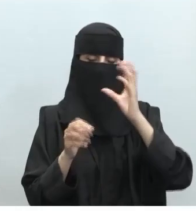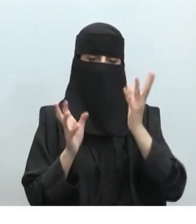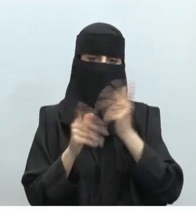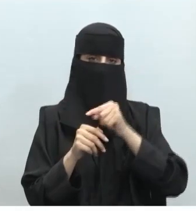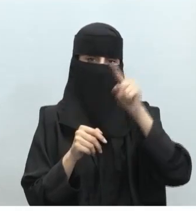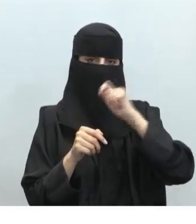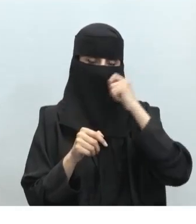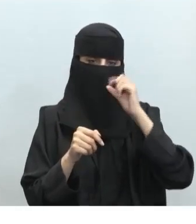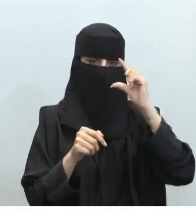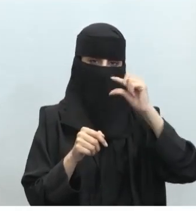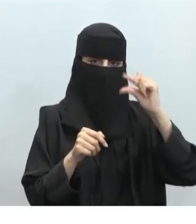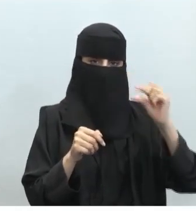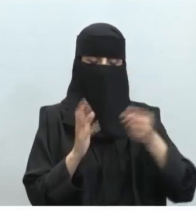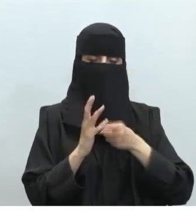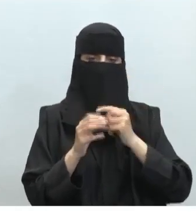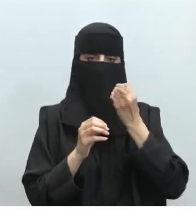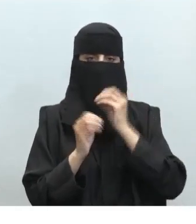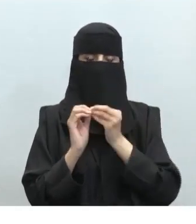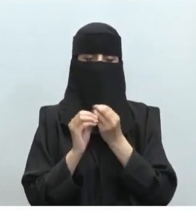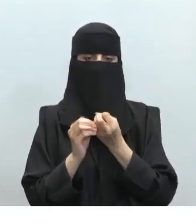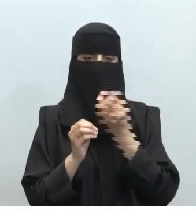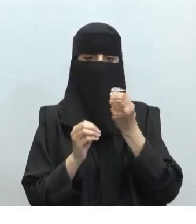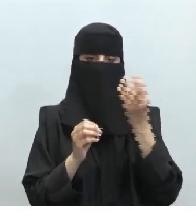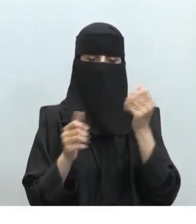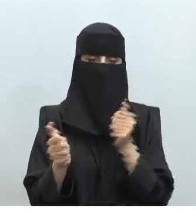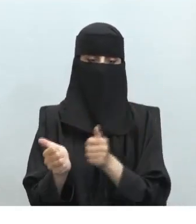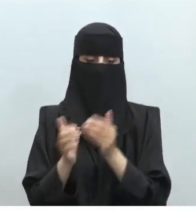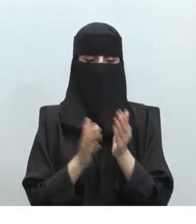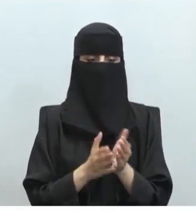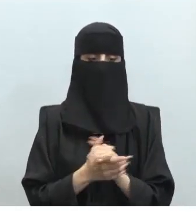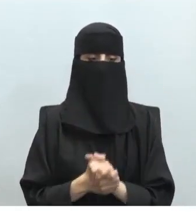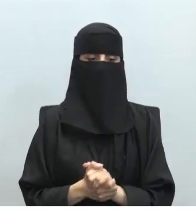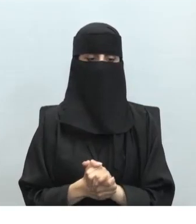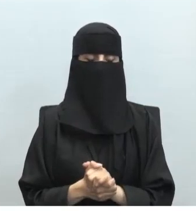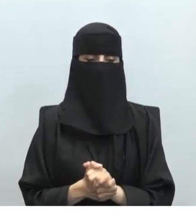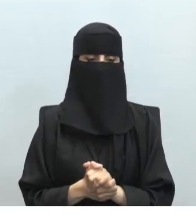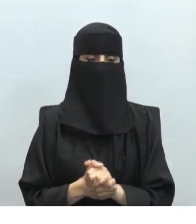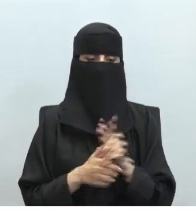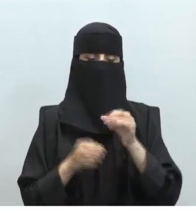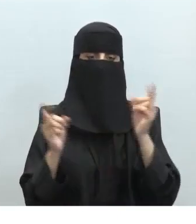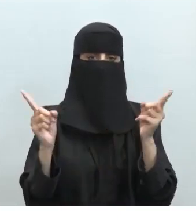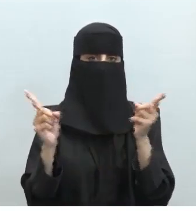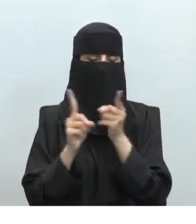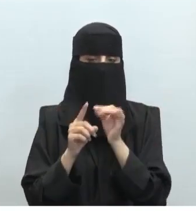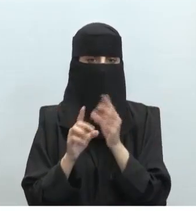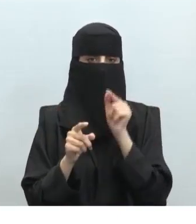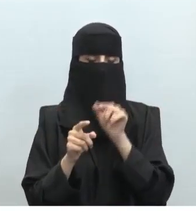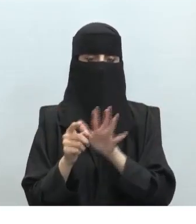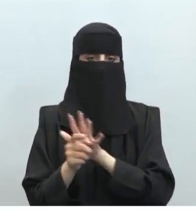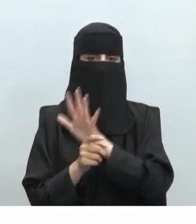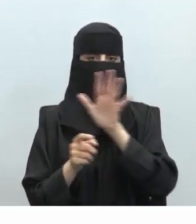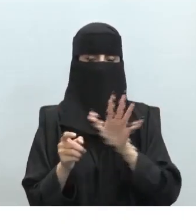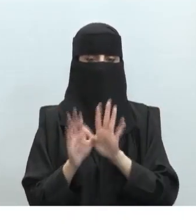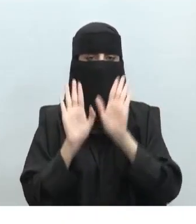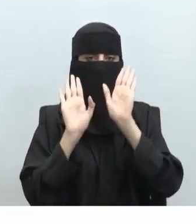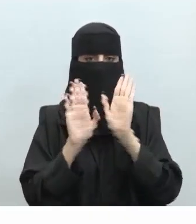الصغيره اعطت فرصه لو وود او لون افتح من هذه الصبغه وهنا ملخص الكلام بان هذه الصفه او احد